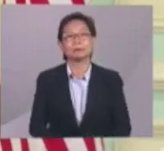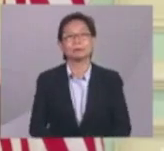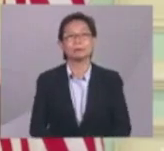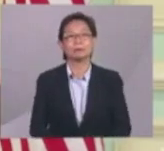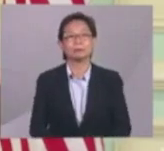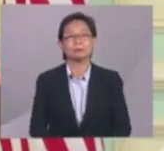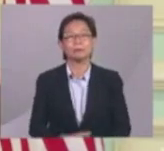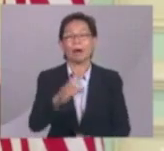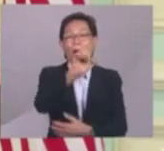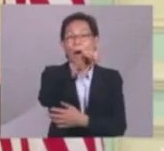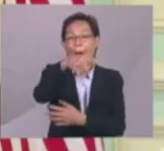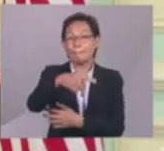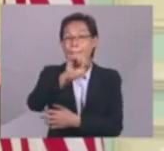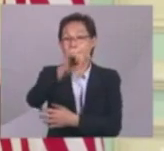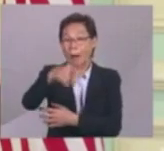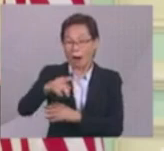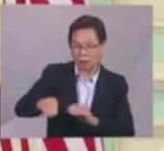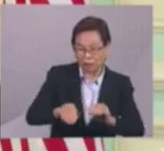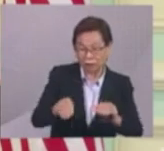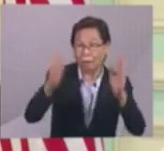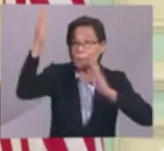melalui aplikasi Gerak Malaysia,